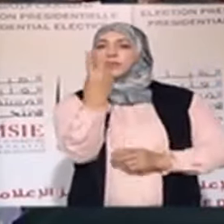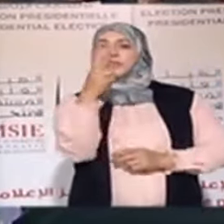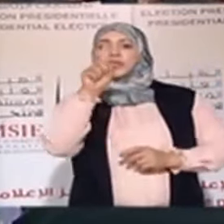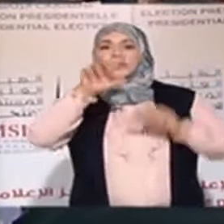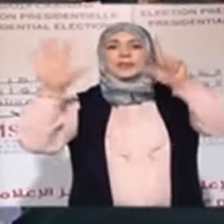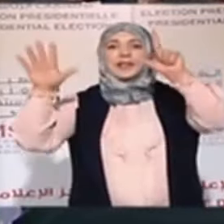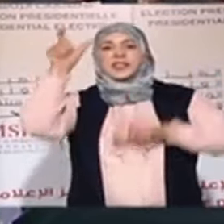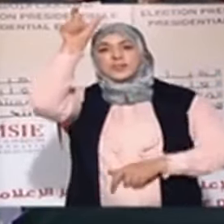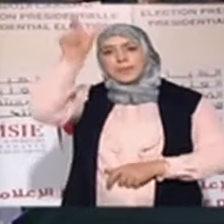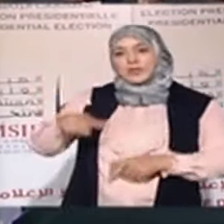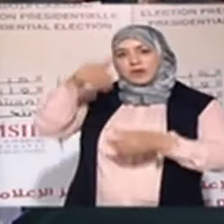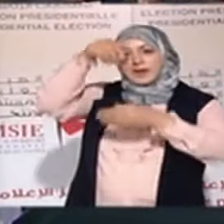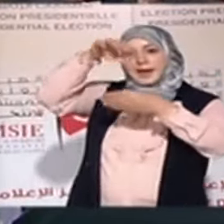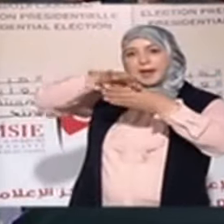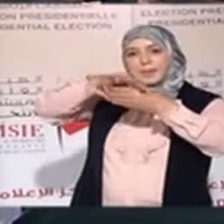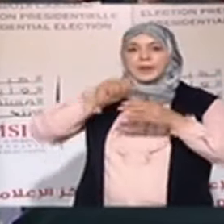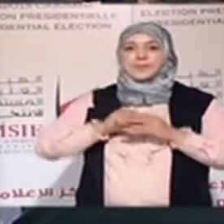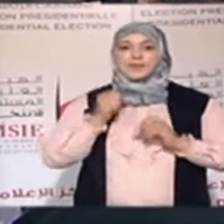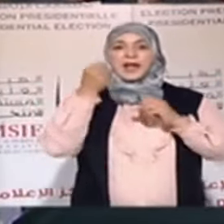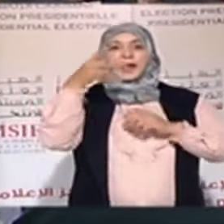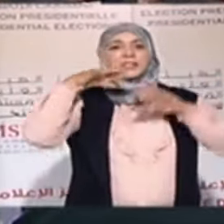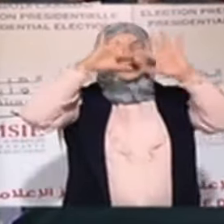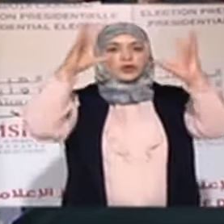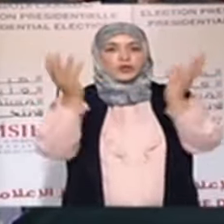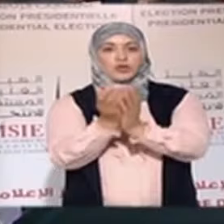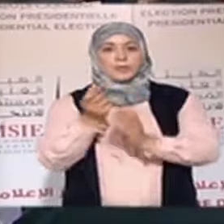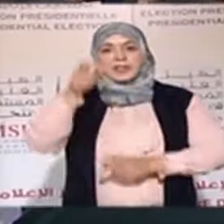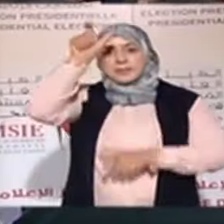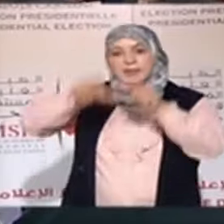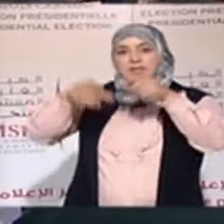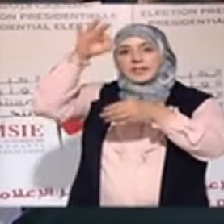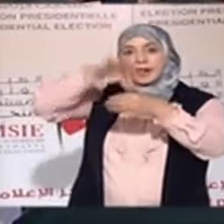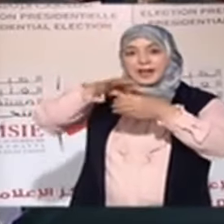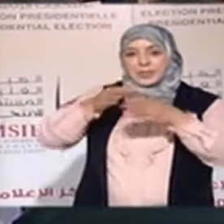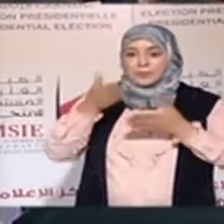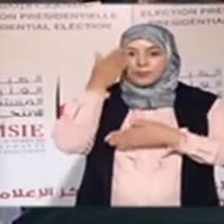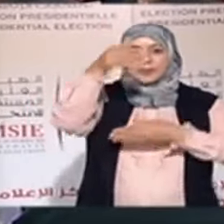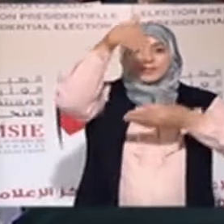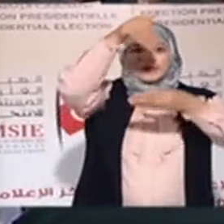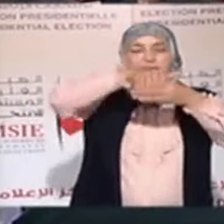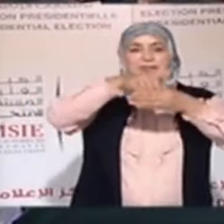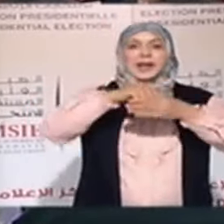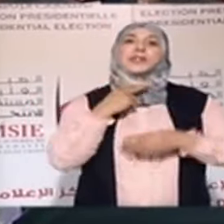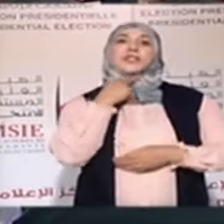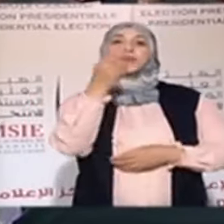9,753,217 ناخب. العدد الجملي للناخبين الذين قاموا بالتصويت